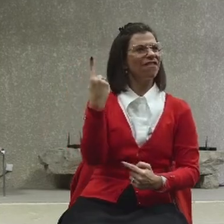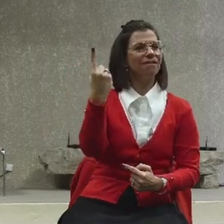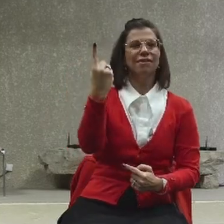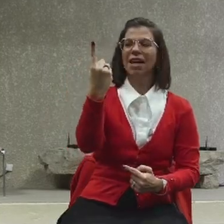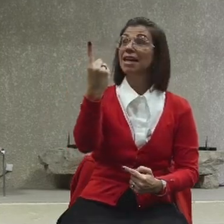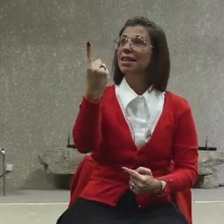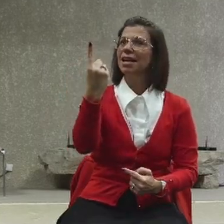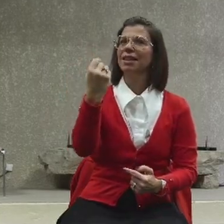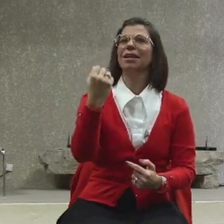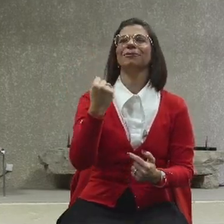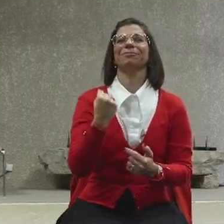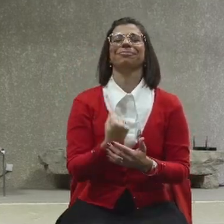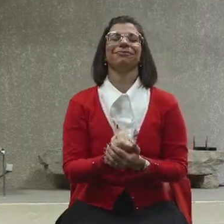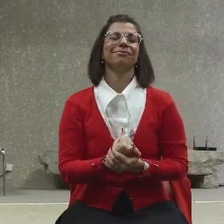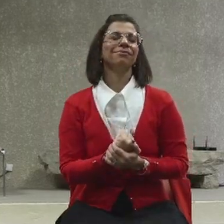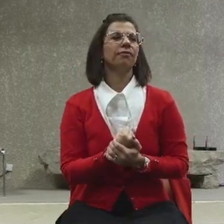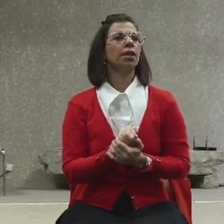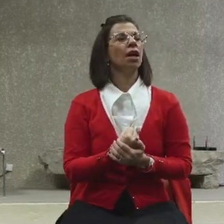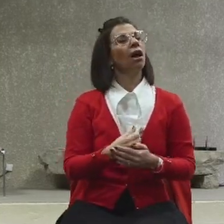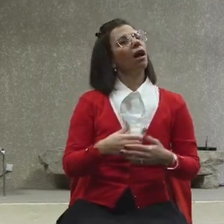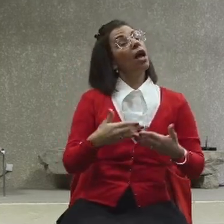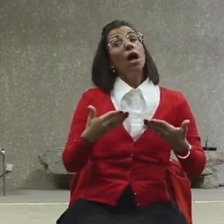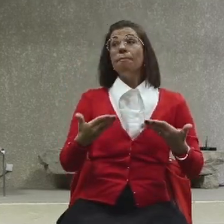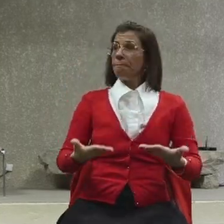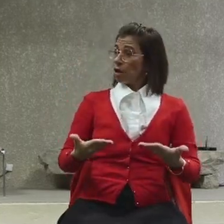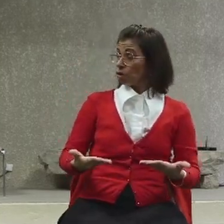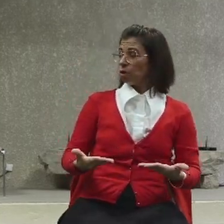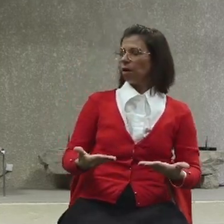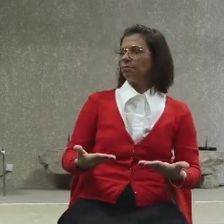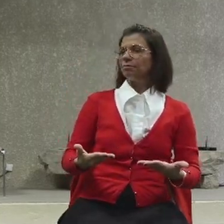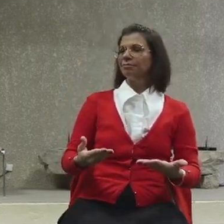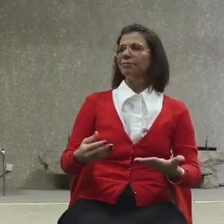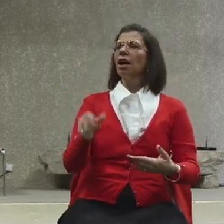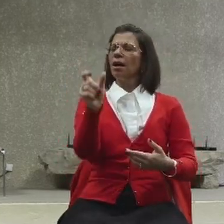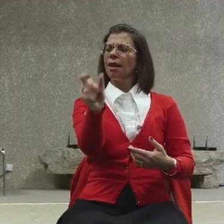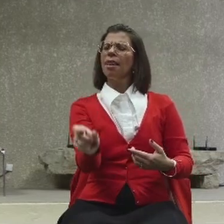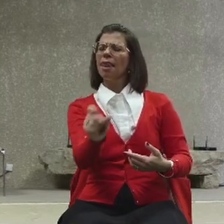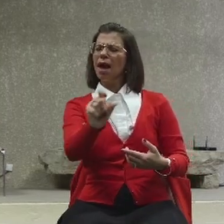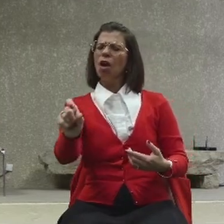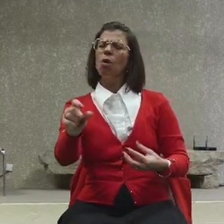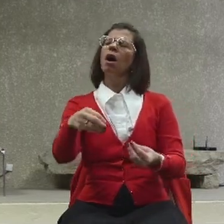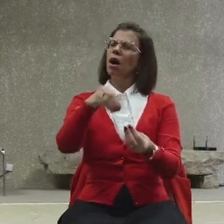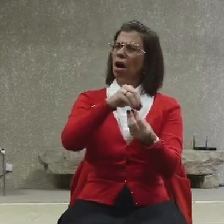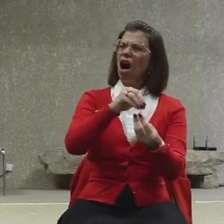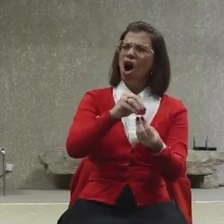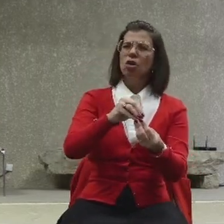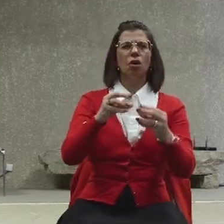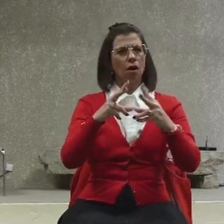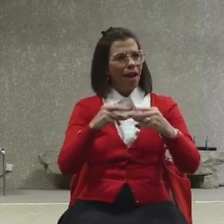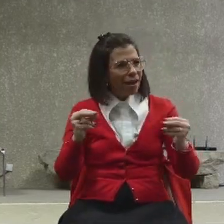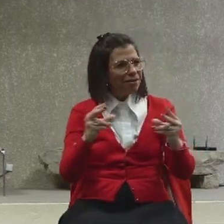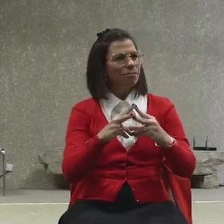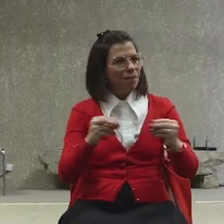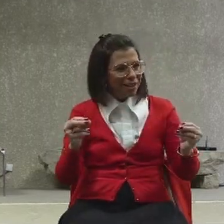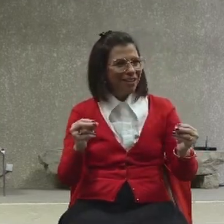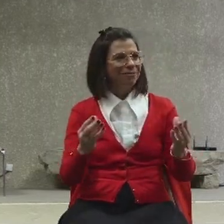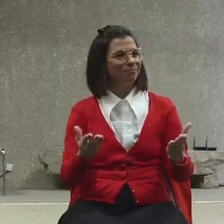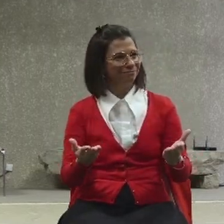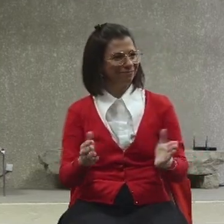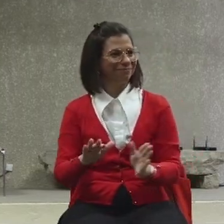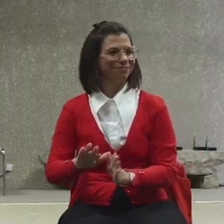de la croix était cette manifestation, la démonstration de son amour infini pour nous.